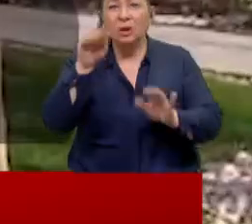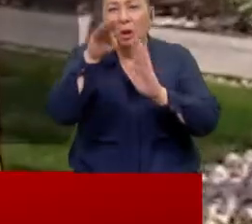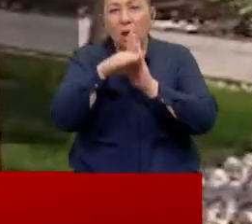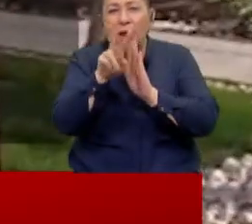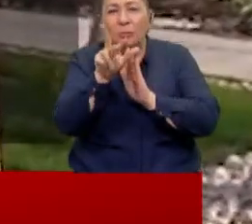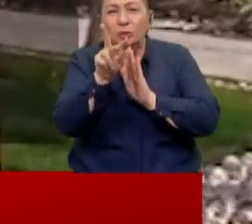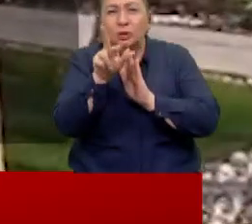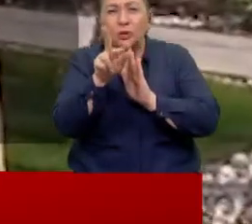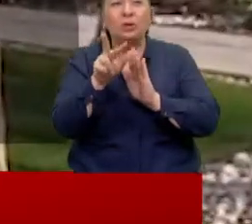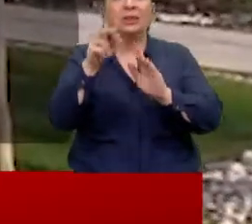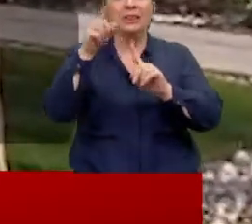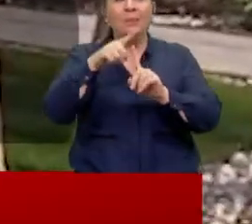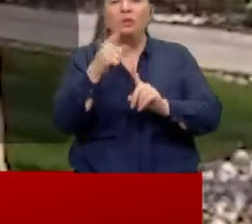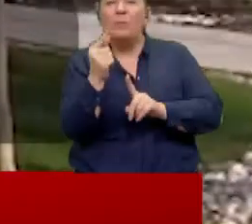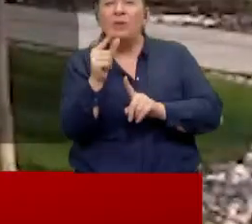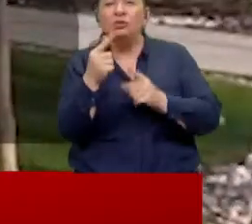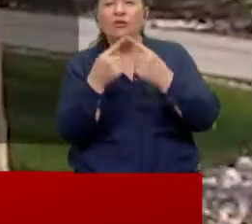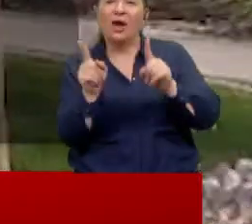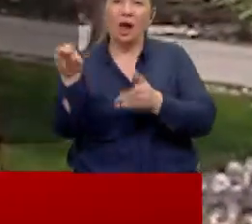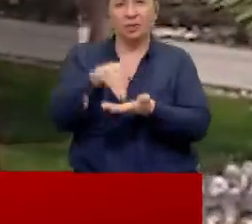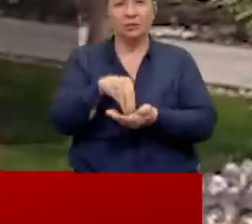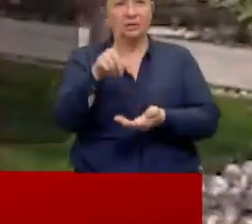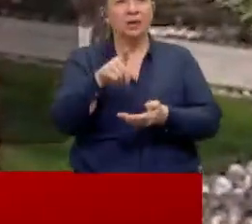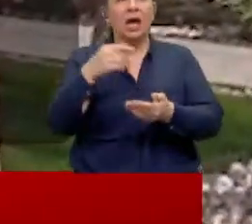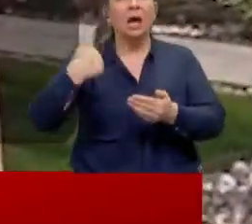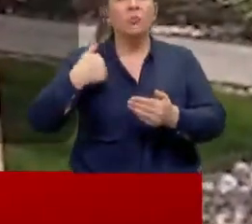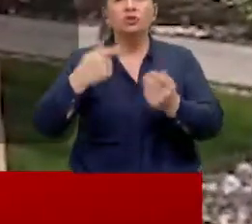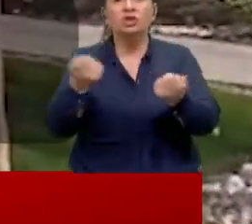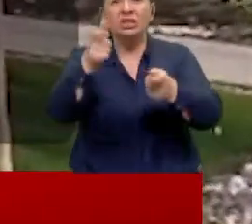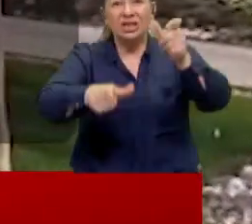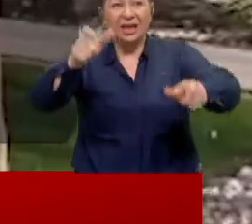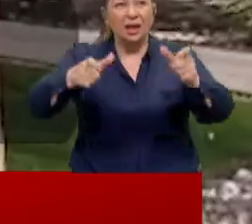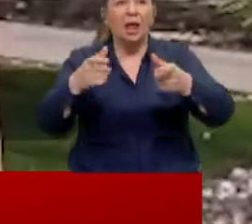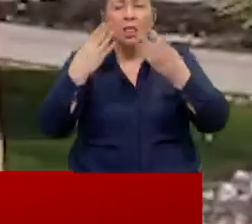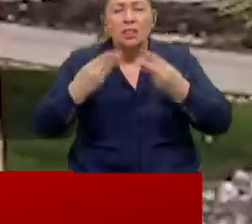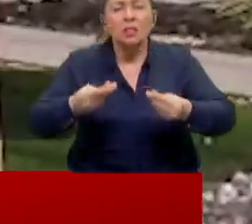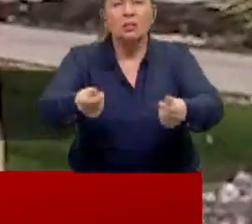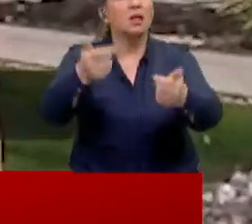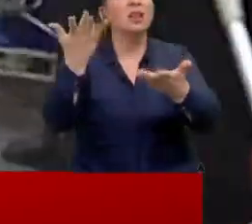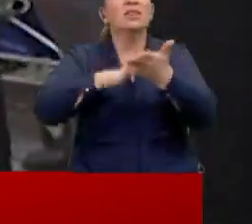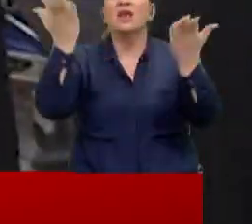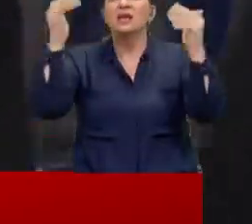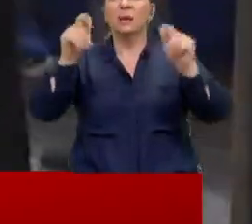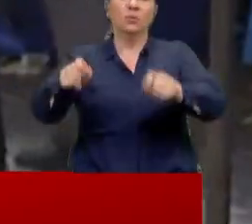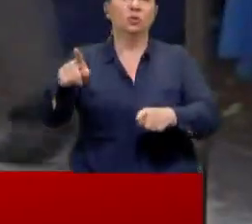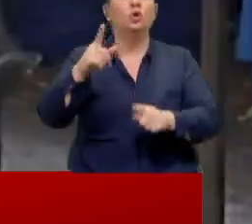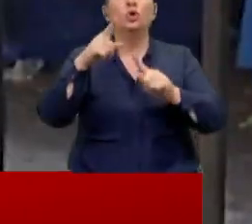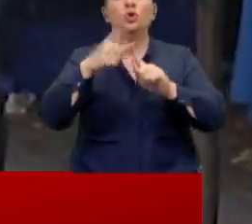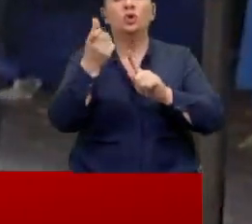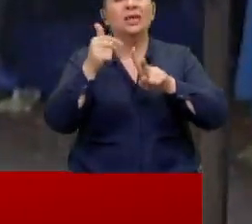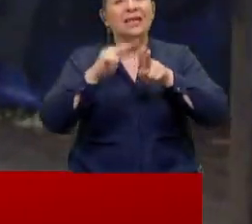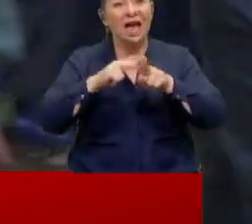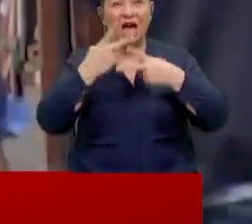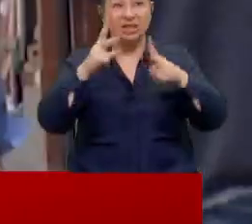2,5'a düştün. Temmuz'da da 1,5 fark alırsın. Kamu çalışanlarını yok etmek için elinden gelen ne varsa yapıyorsun. TÜİK'in açıkladığı Aralık